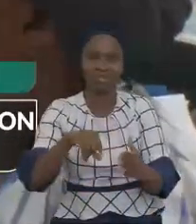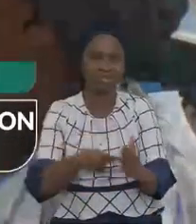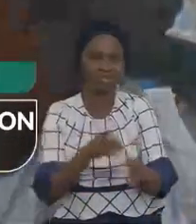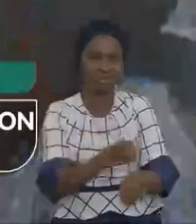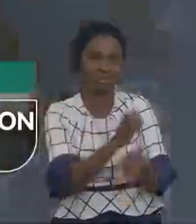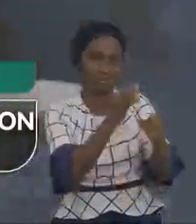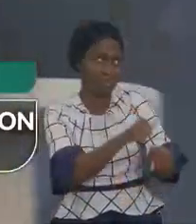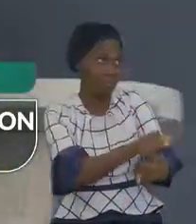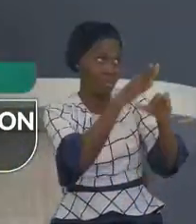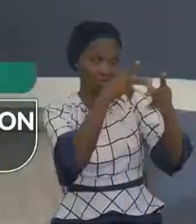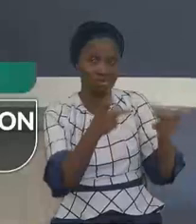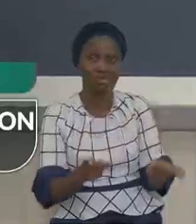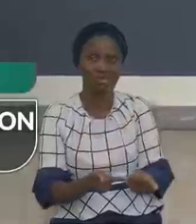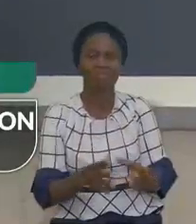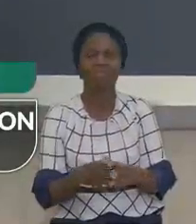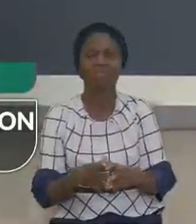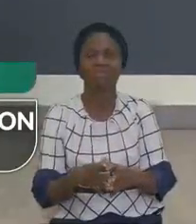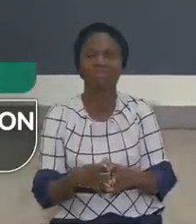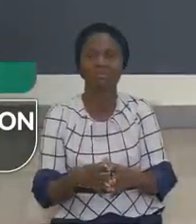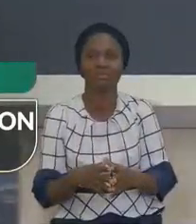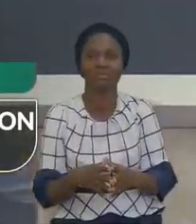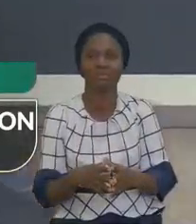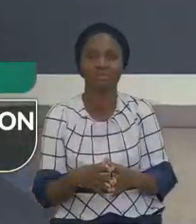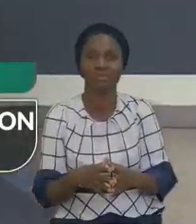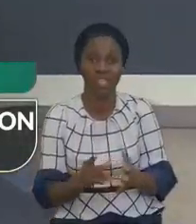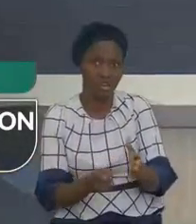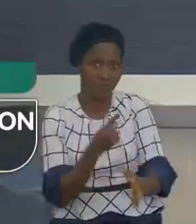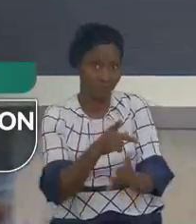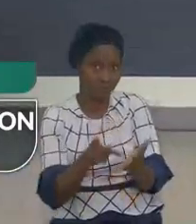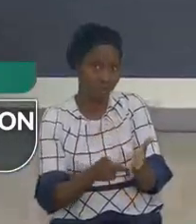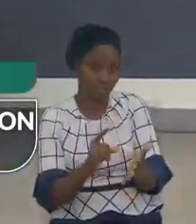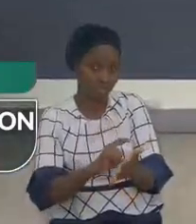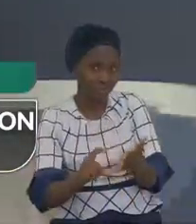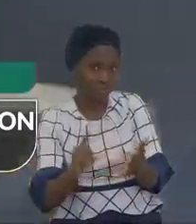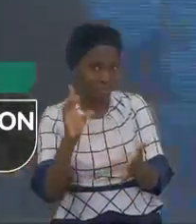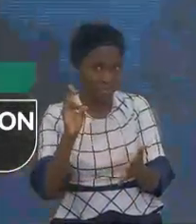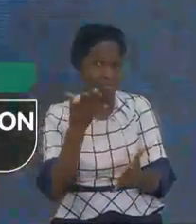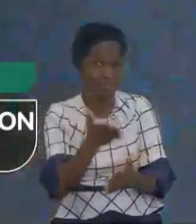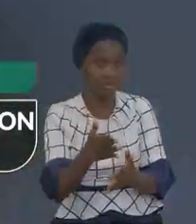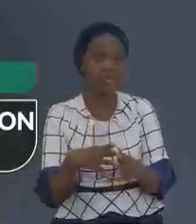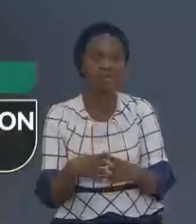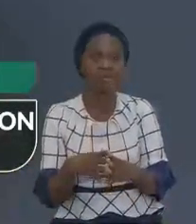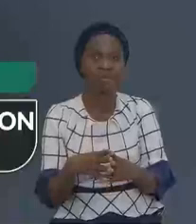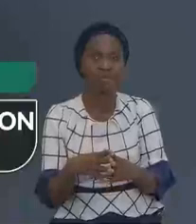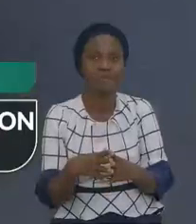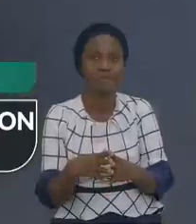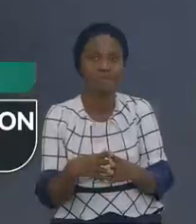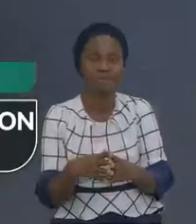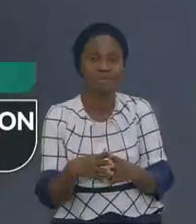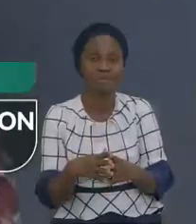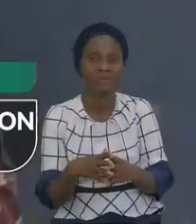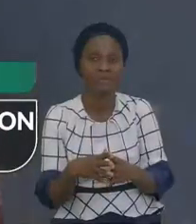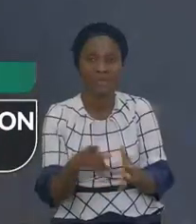Regardez la première partie du verset 7. La première partie du verset 7, il dit,